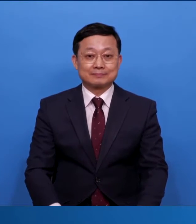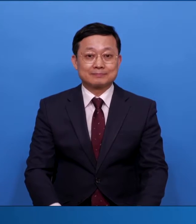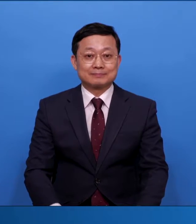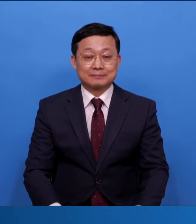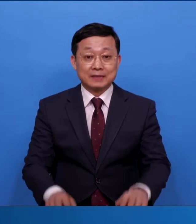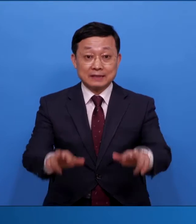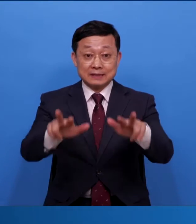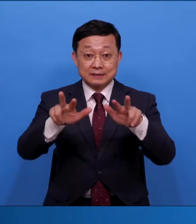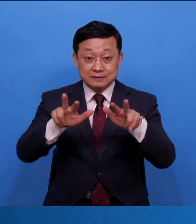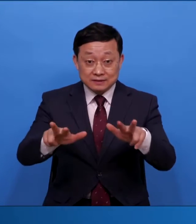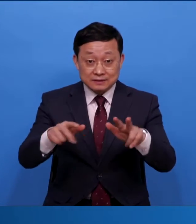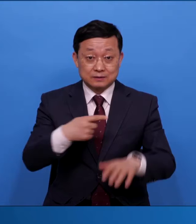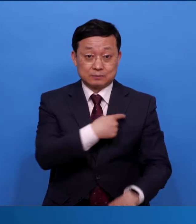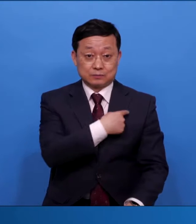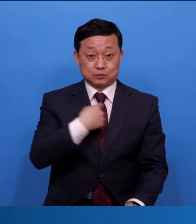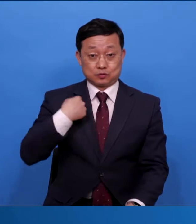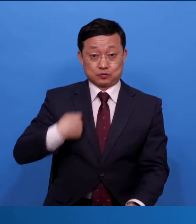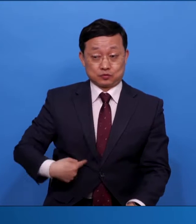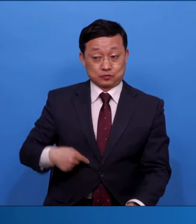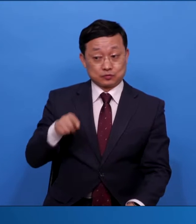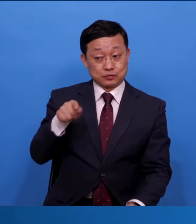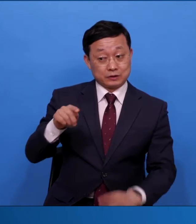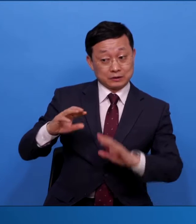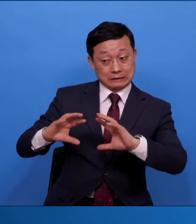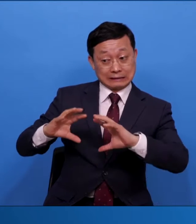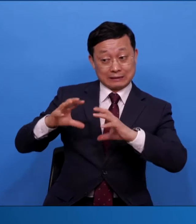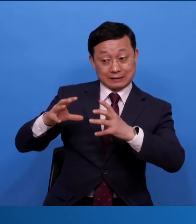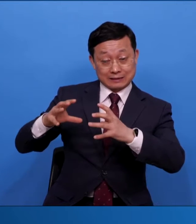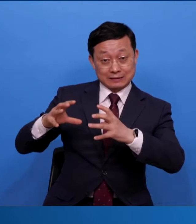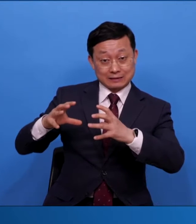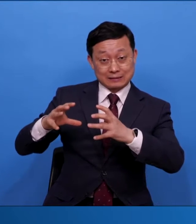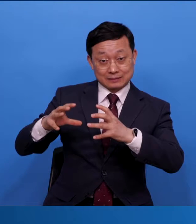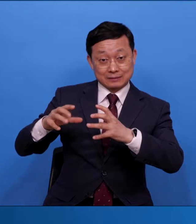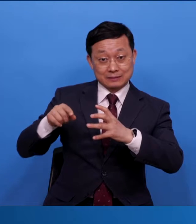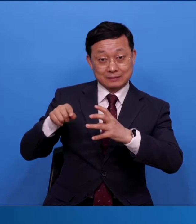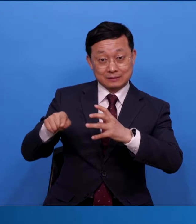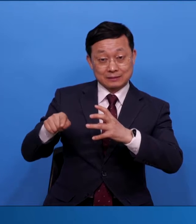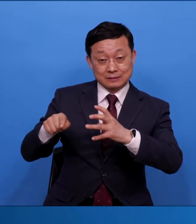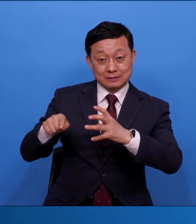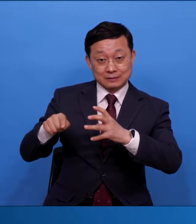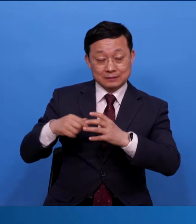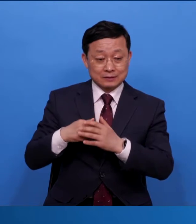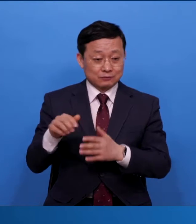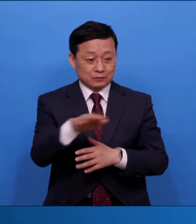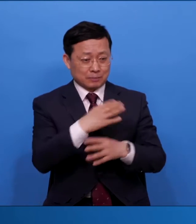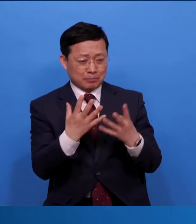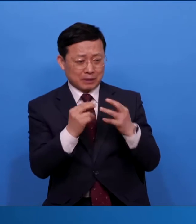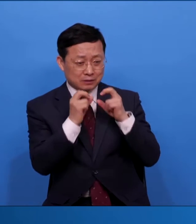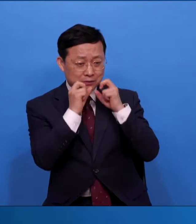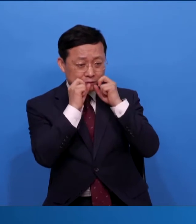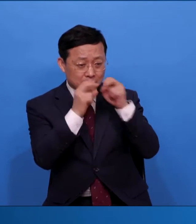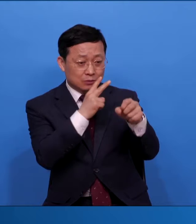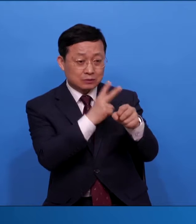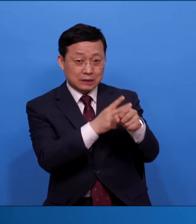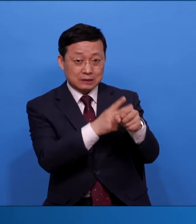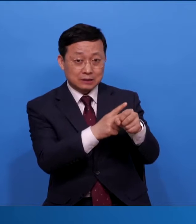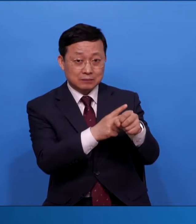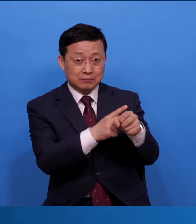지금 중국이 뭐 나라의 관계로 우리 선교사님들이